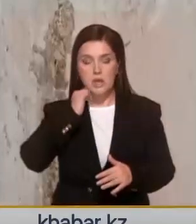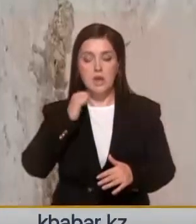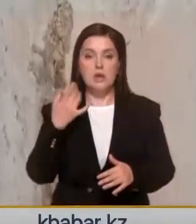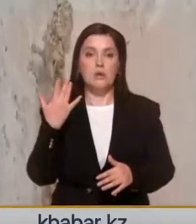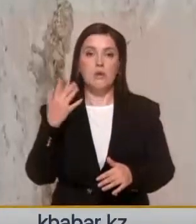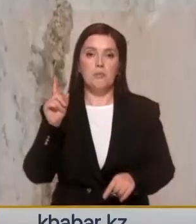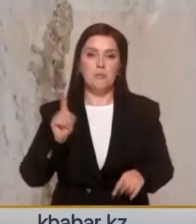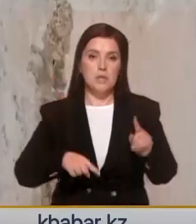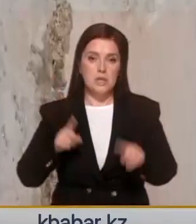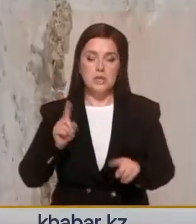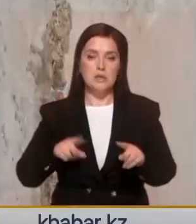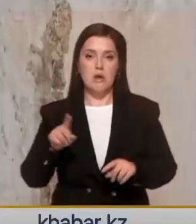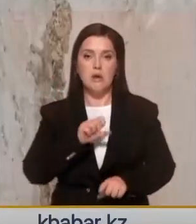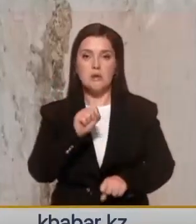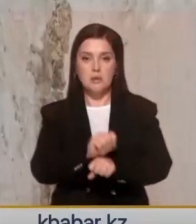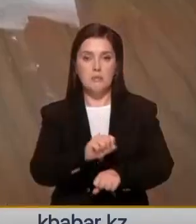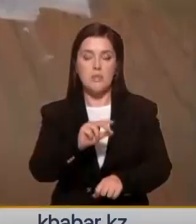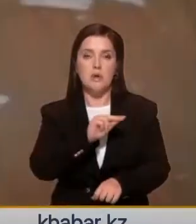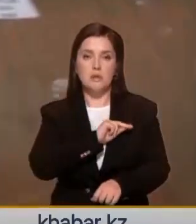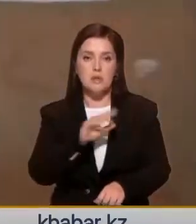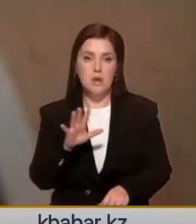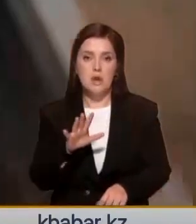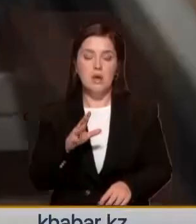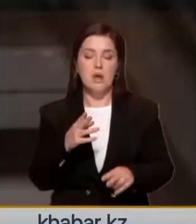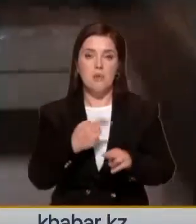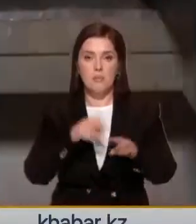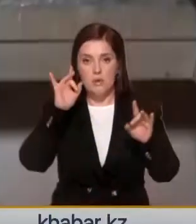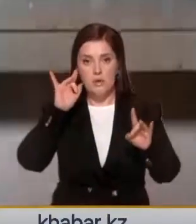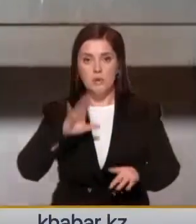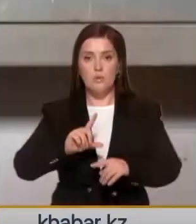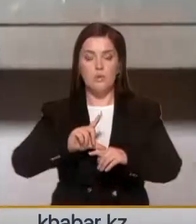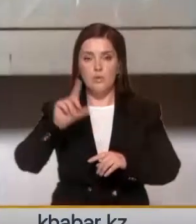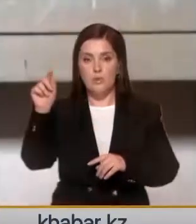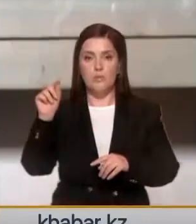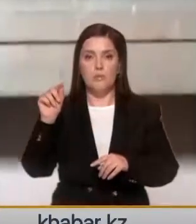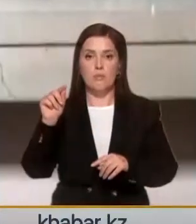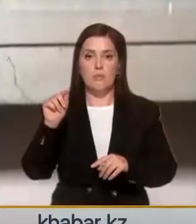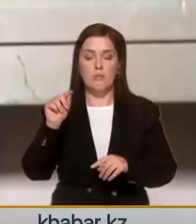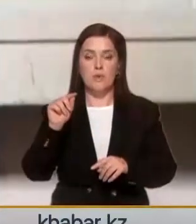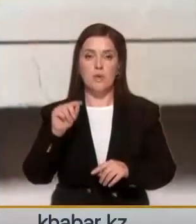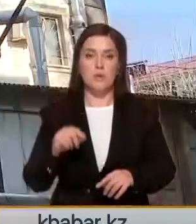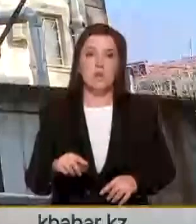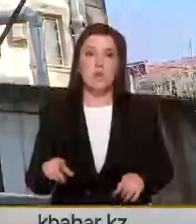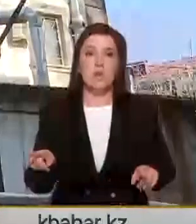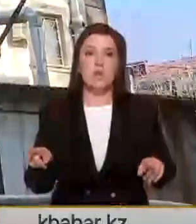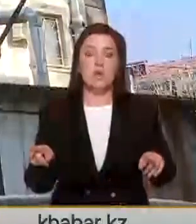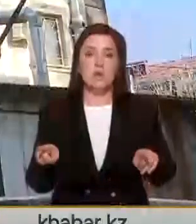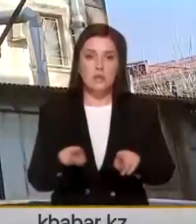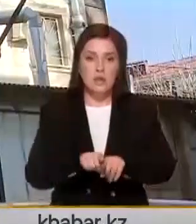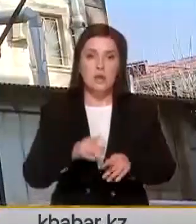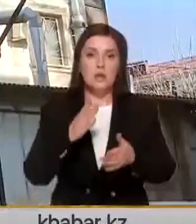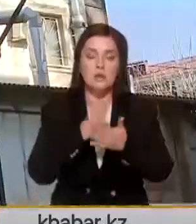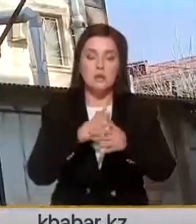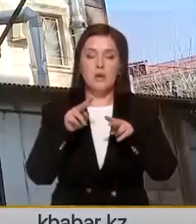Они периодически останавливаются между этажами, резко трогаются с места или вовсе перестают работать. И такая картина наблюдается